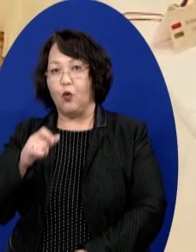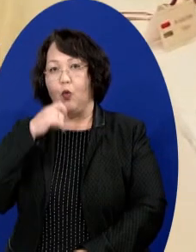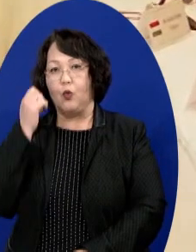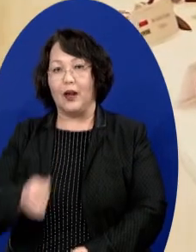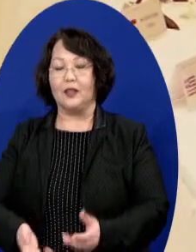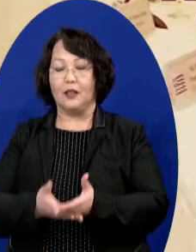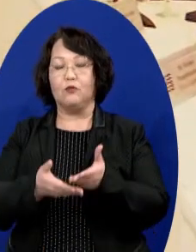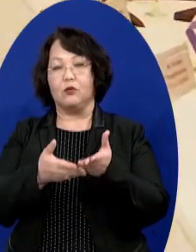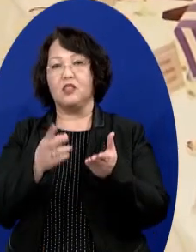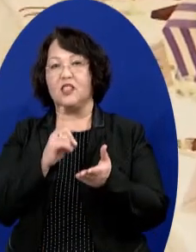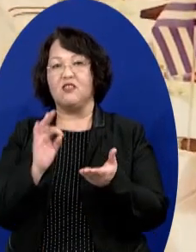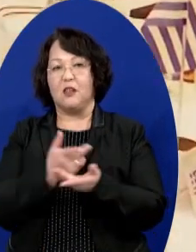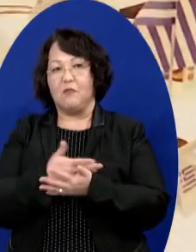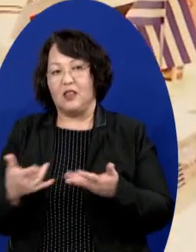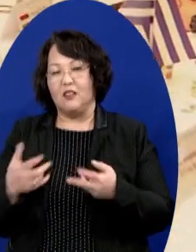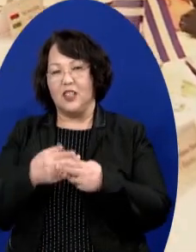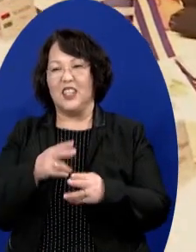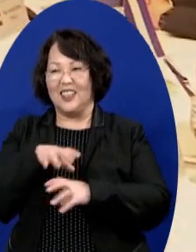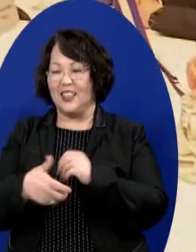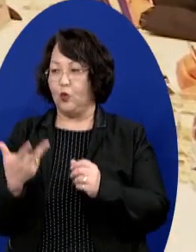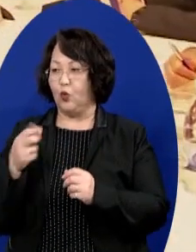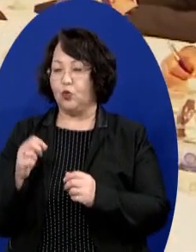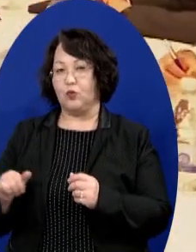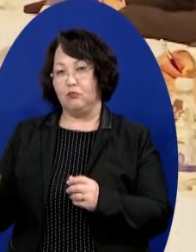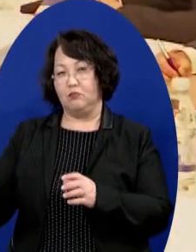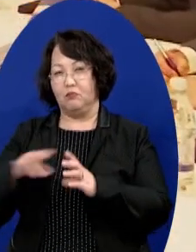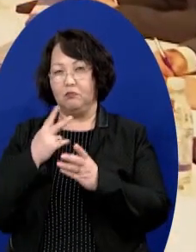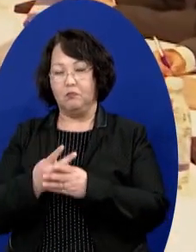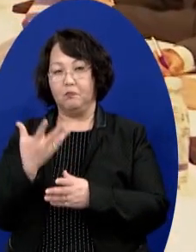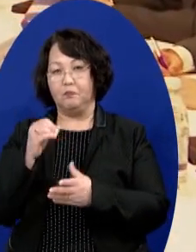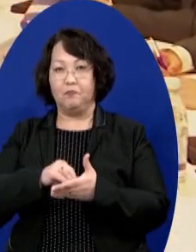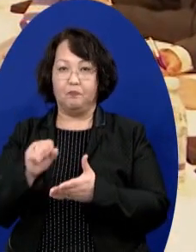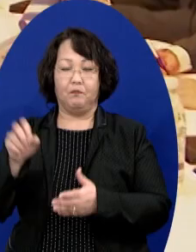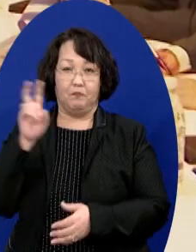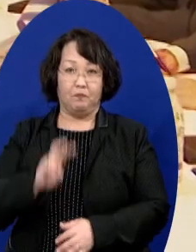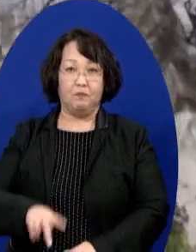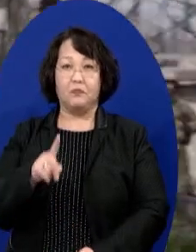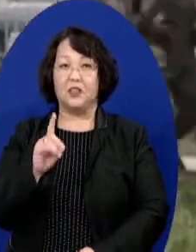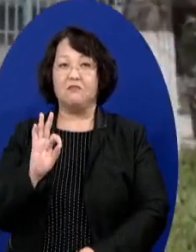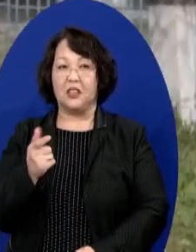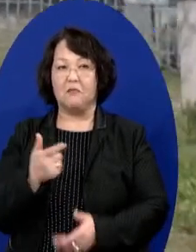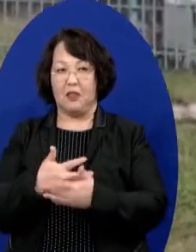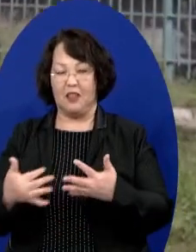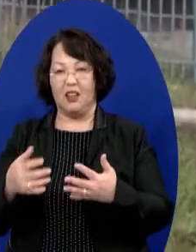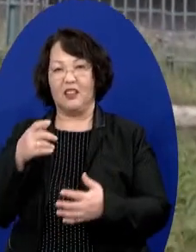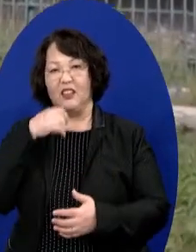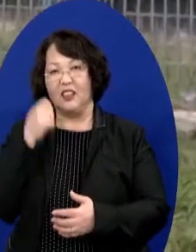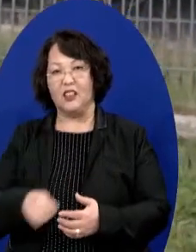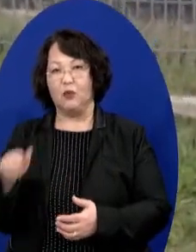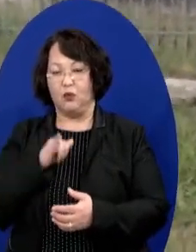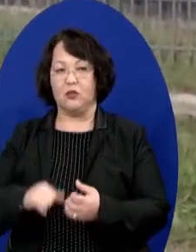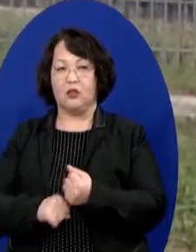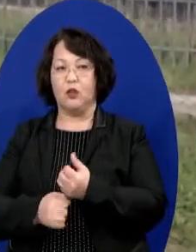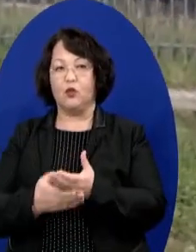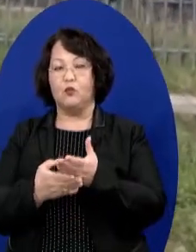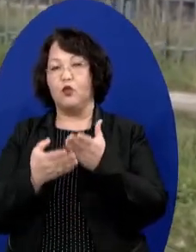байгаа зэвсгийн тусламжид дэлхийн 30 гаруй улс нэгдэж нийт 5 тэрбум Америк долларын зэр зэвсгийг Киевд тусламж болгон өгсөн